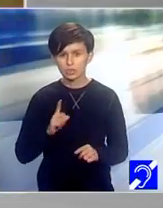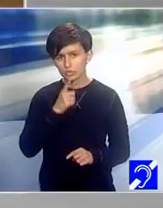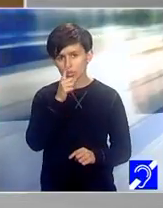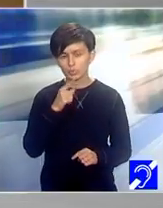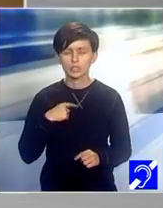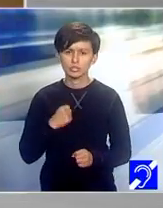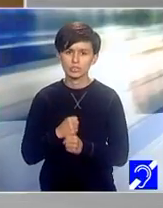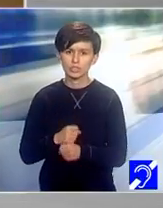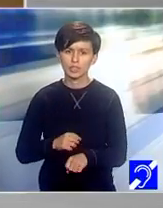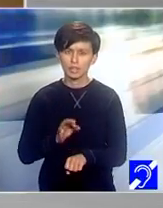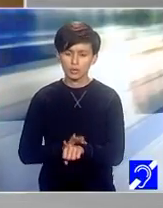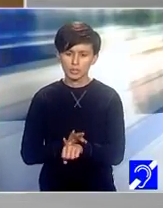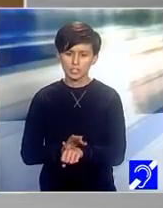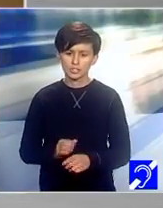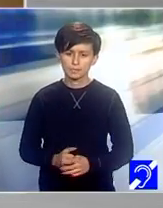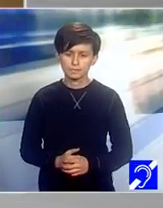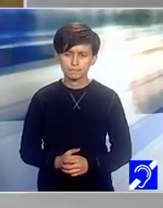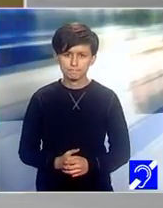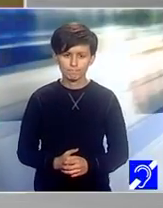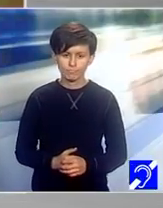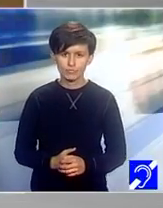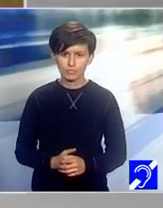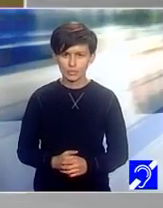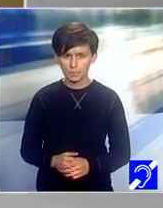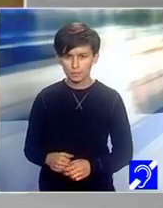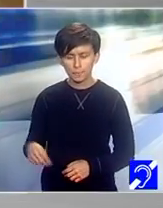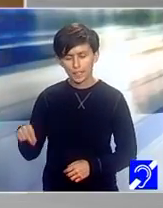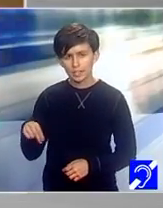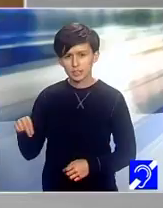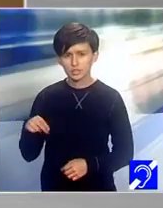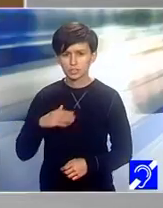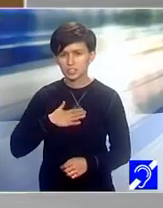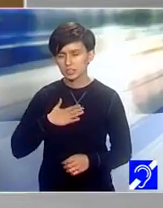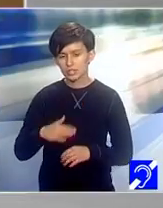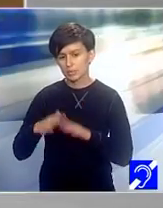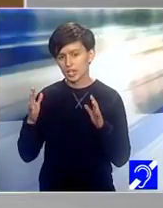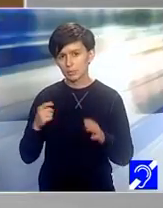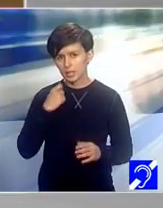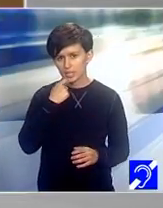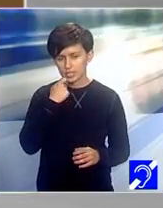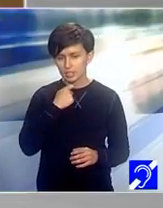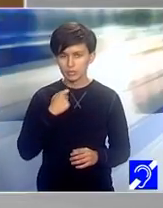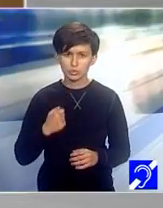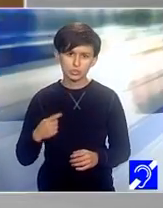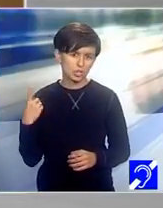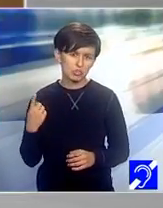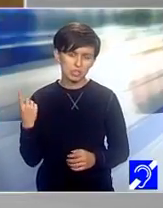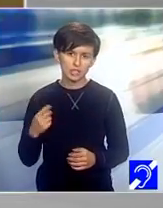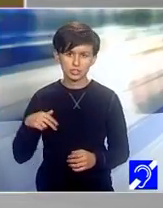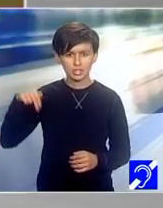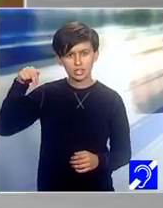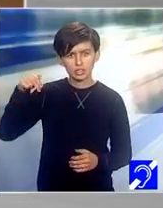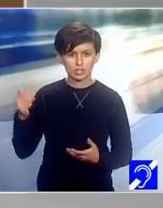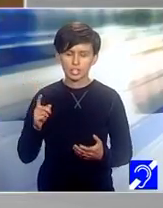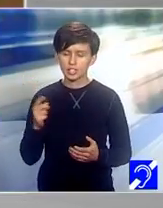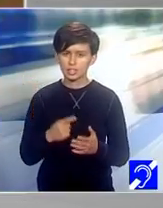comunismului. Au fost făcute. Ori ce vină are un municipiu sau municipiul Baia Mare sau, cum spunea colegul, orașul acela din nord în care nu apare pe